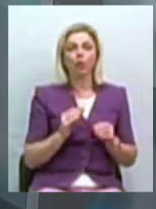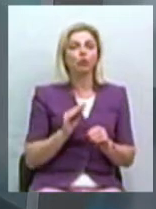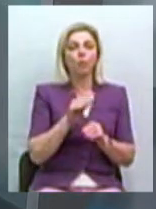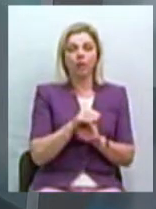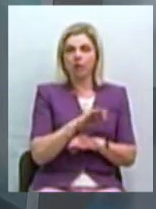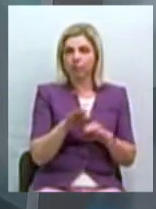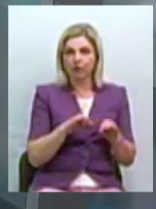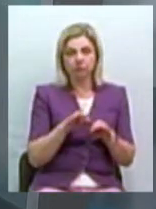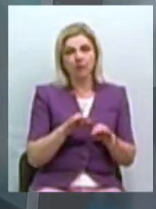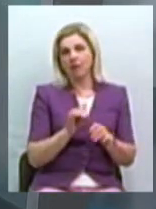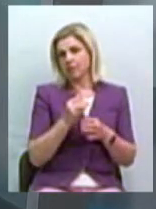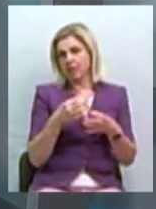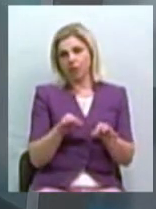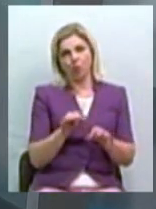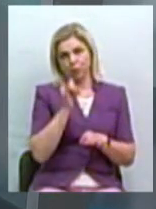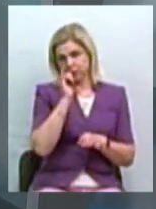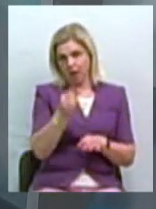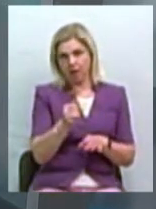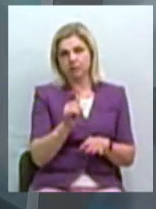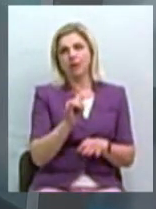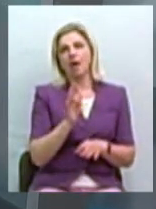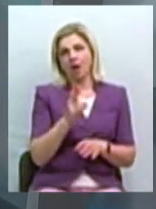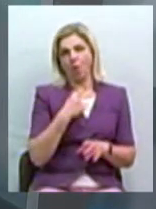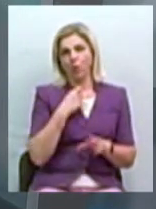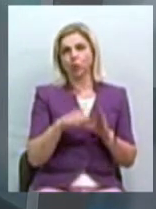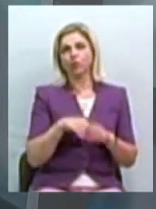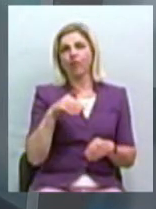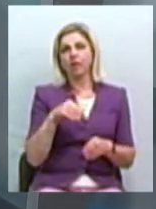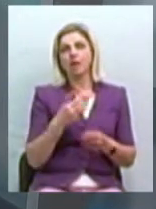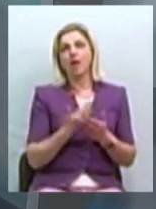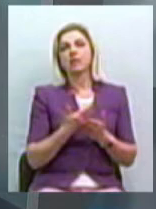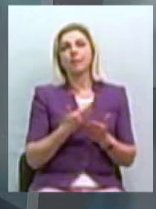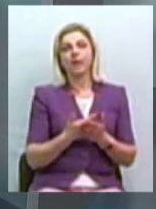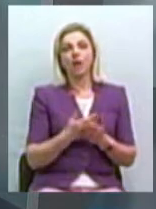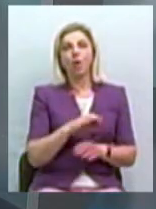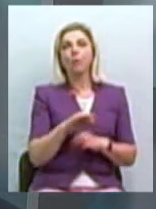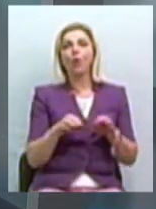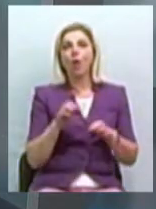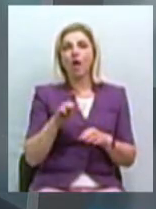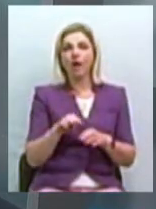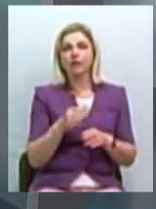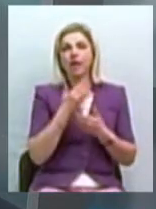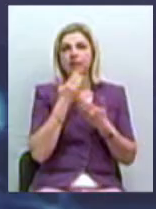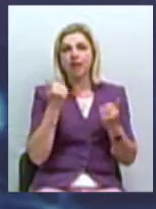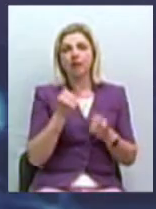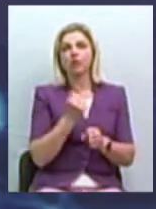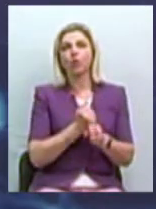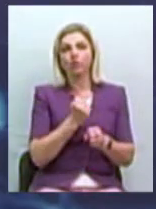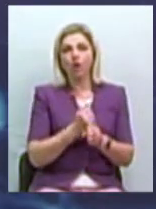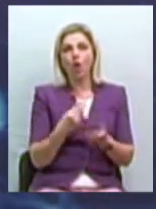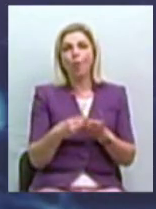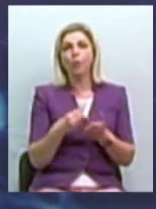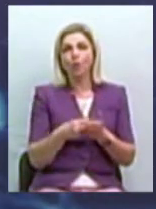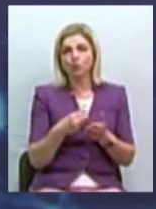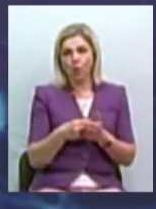голосування. Не допускається. Ну, так, оскільки ті вимоги, які, наприклад, в проєкті, відсутня розробка проєктно-кошторисної